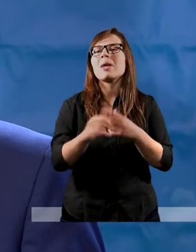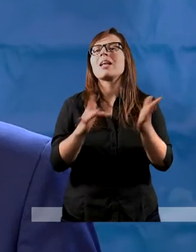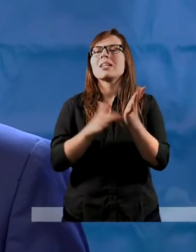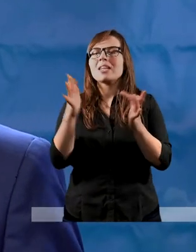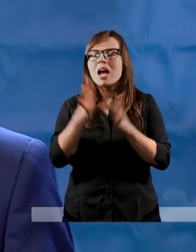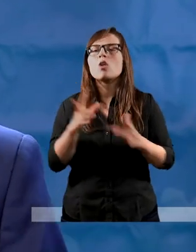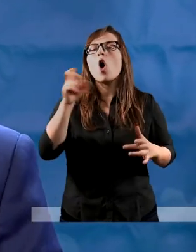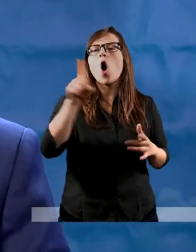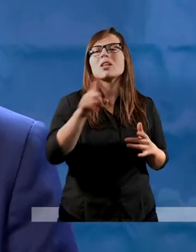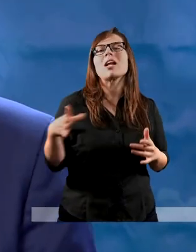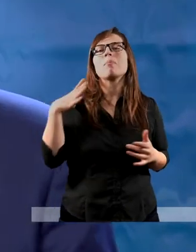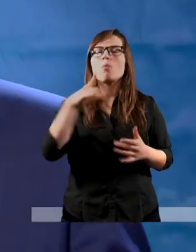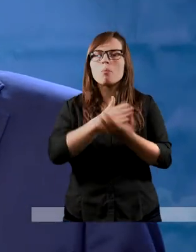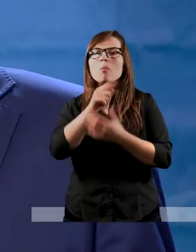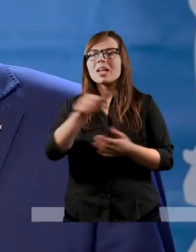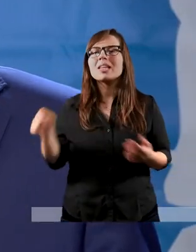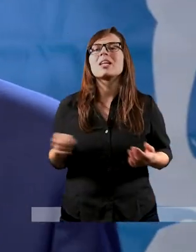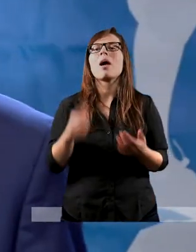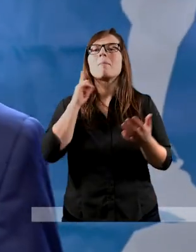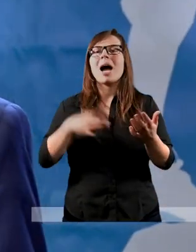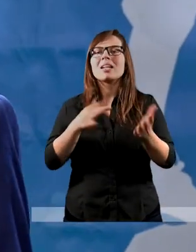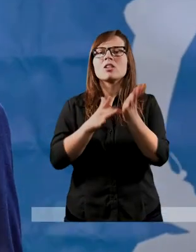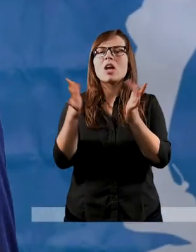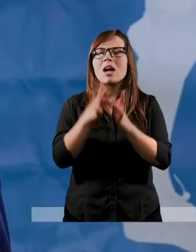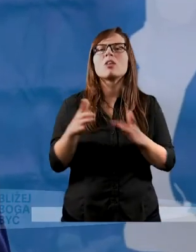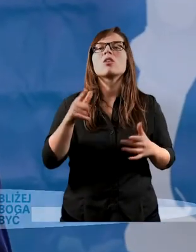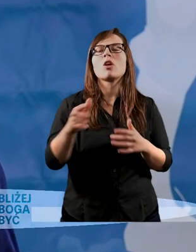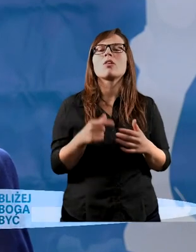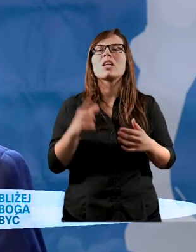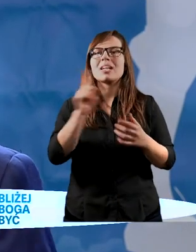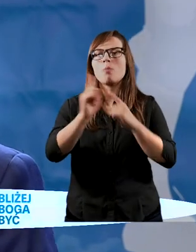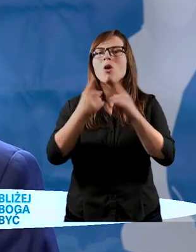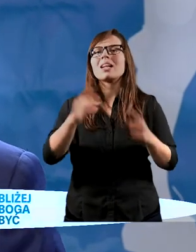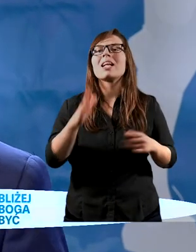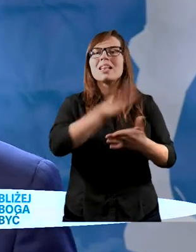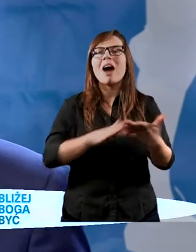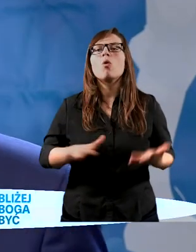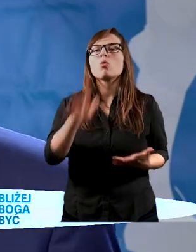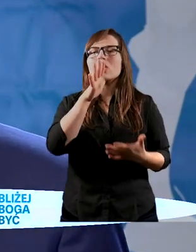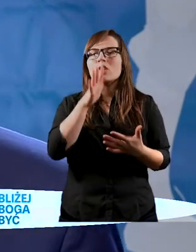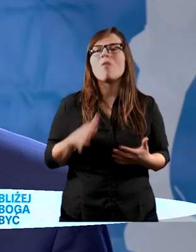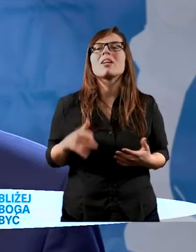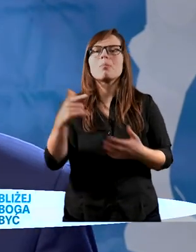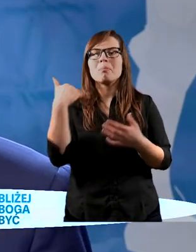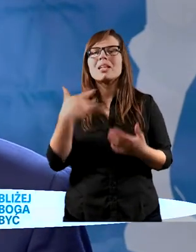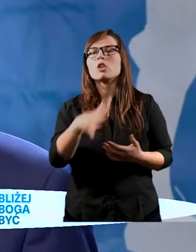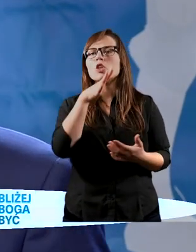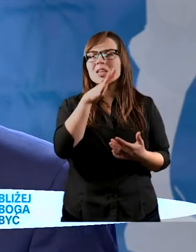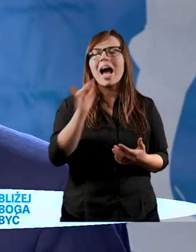Jezus. Chociaż był pomiędzy nimi. Zresztą sam Pan Jezus pochodził przecież z narodu żydowskiego i apostołowie też byli